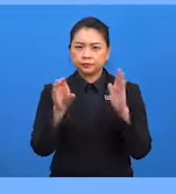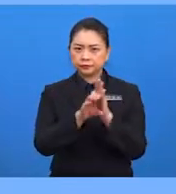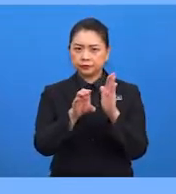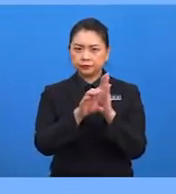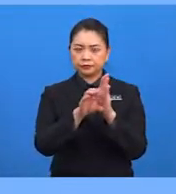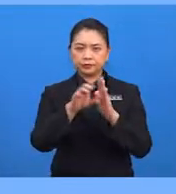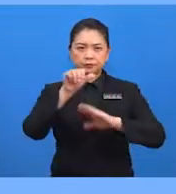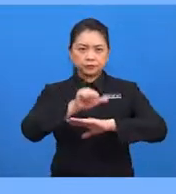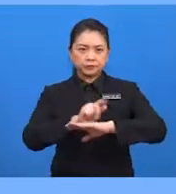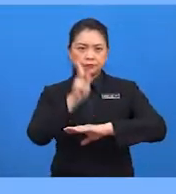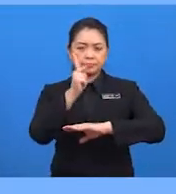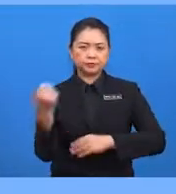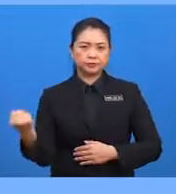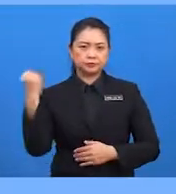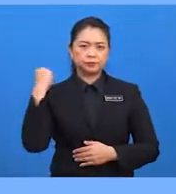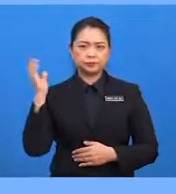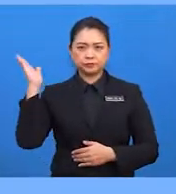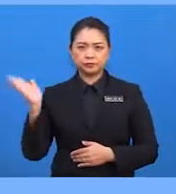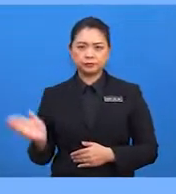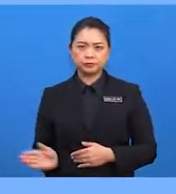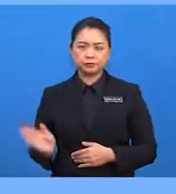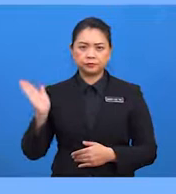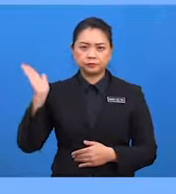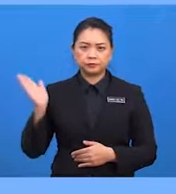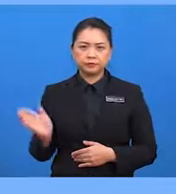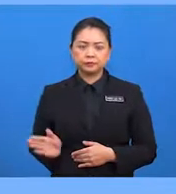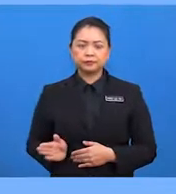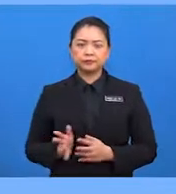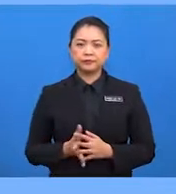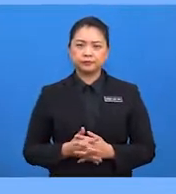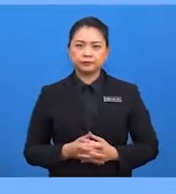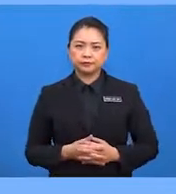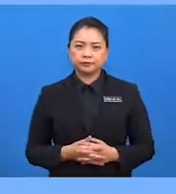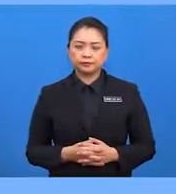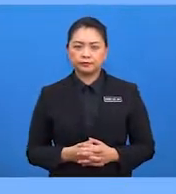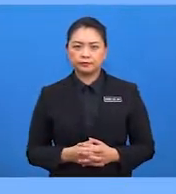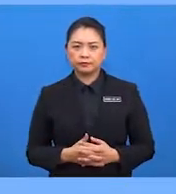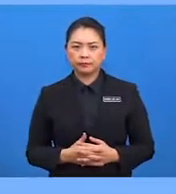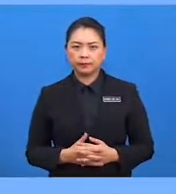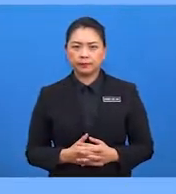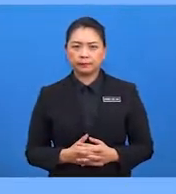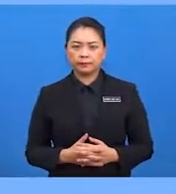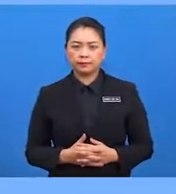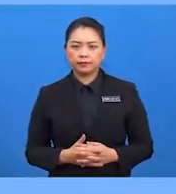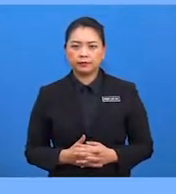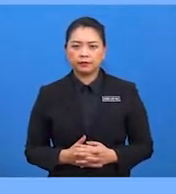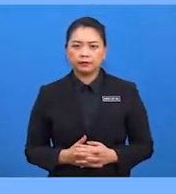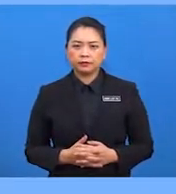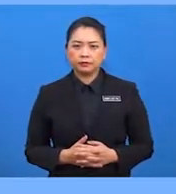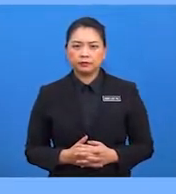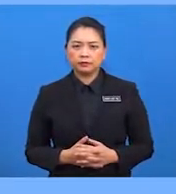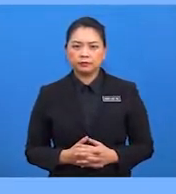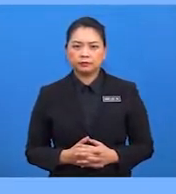Contoh alkali kuat ialah natrium hidroksida NaOH